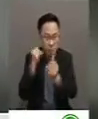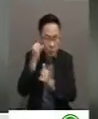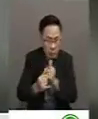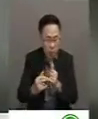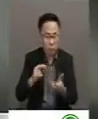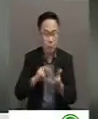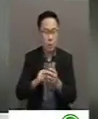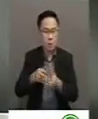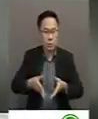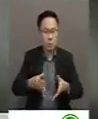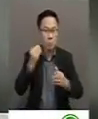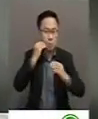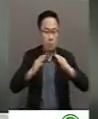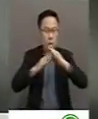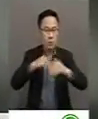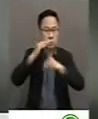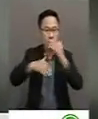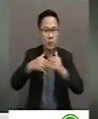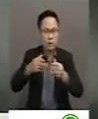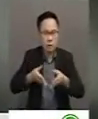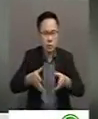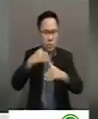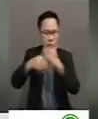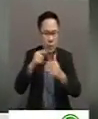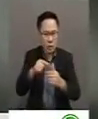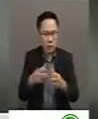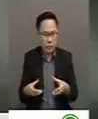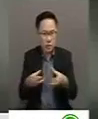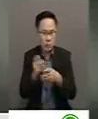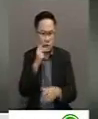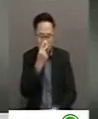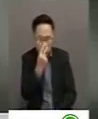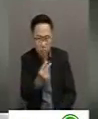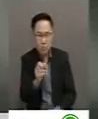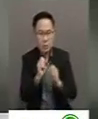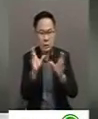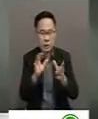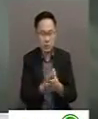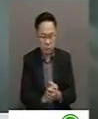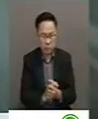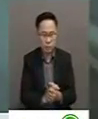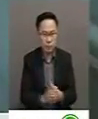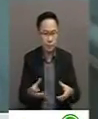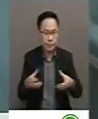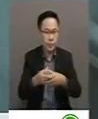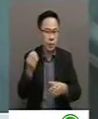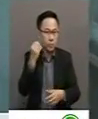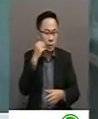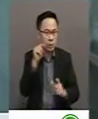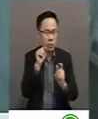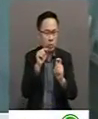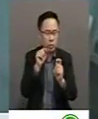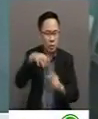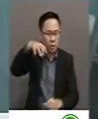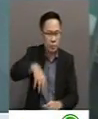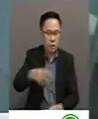ที่ย่านพัฒนาการค่ะเป็นการบอกเล่าของทีมข่าวที่ลงพื้นที่หลังได้รับทราบเรื่องนะคะจากกลุ่มผู้อยู่อาศัยในพื้น